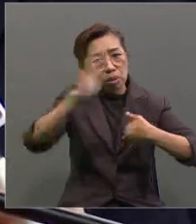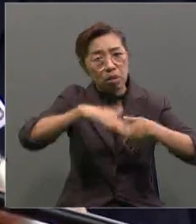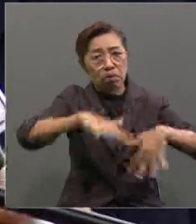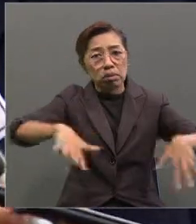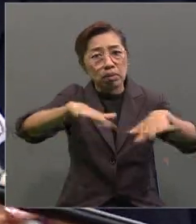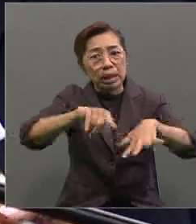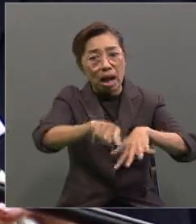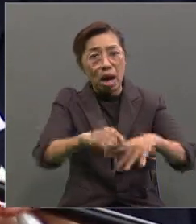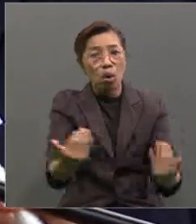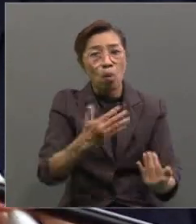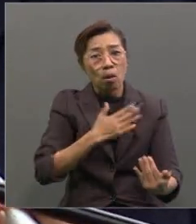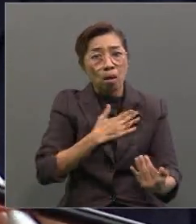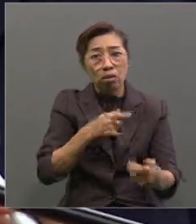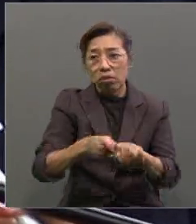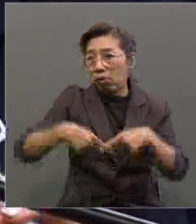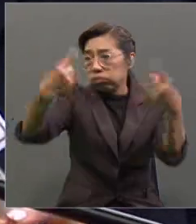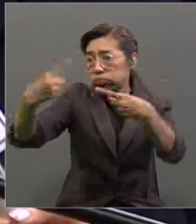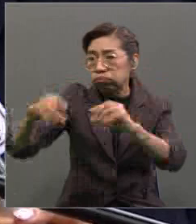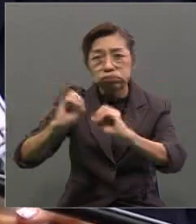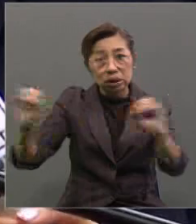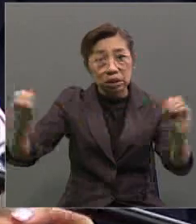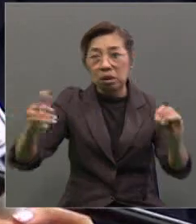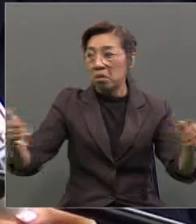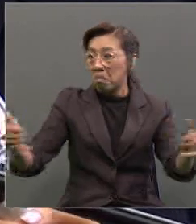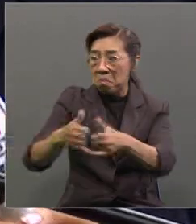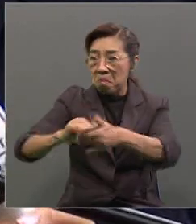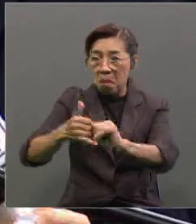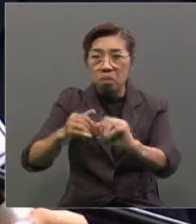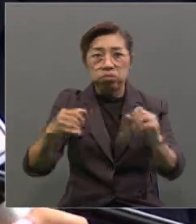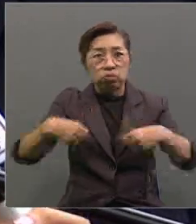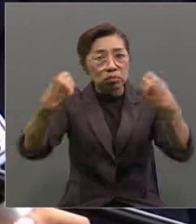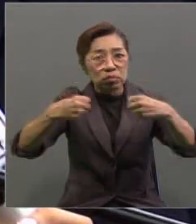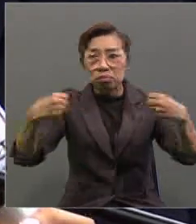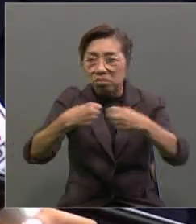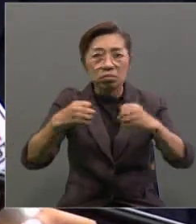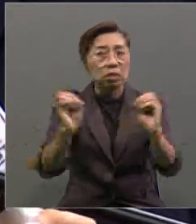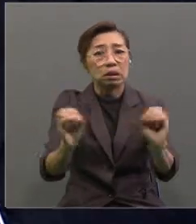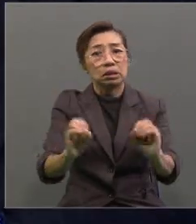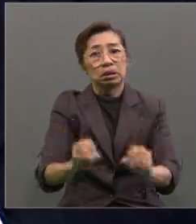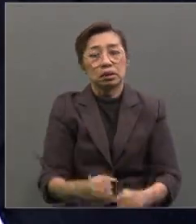อะค่ะเพราะลูกแม่ก็ไม่เคยมีศัตรูที่ไหนเรื่องชกต่อยอะไรลูกแม่ยังไม่เคยมีเลย